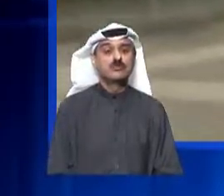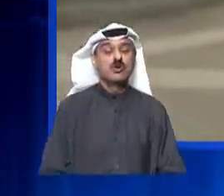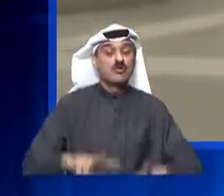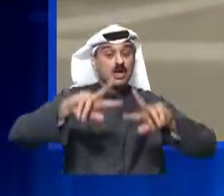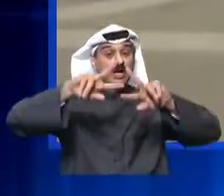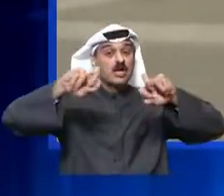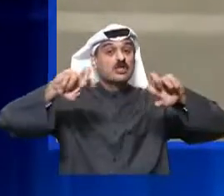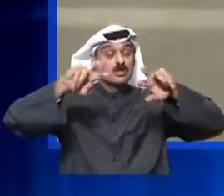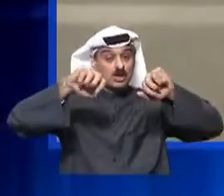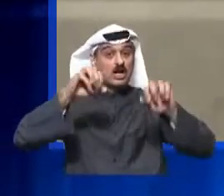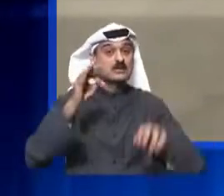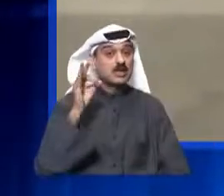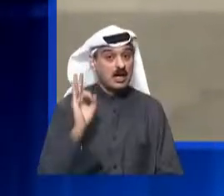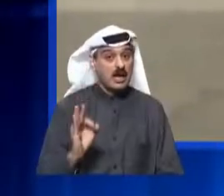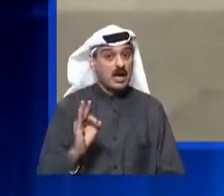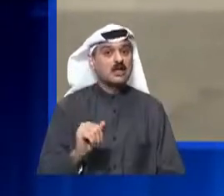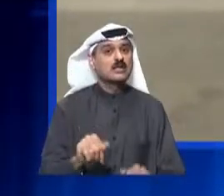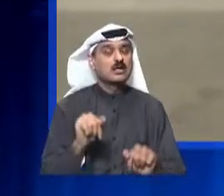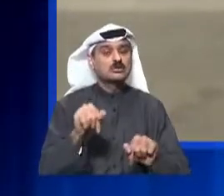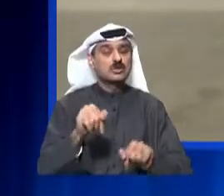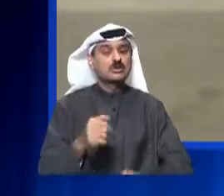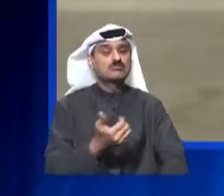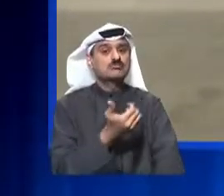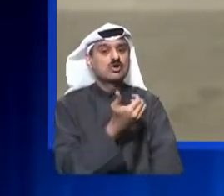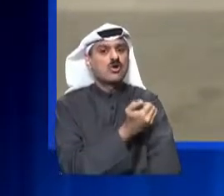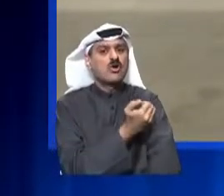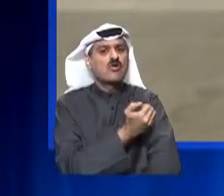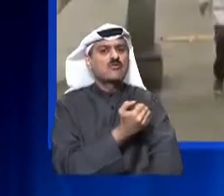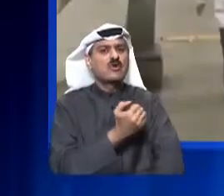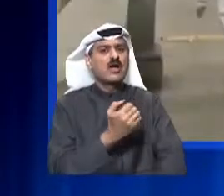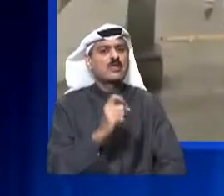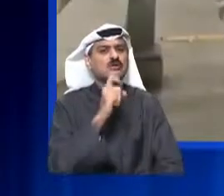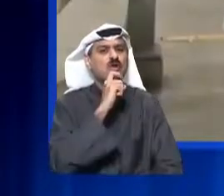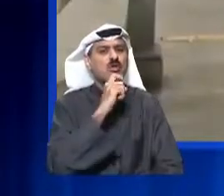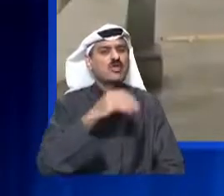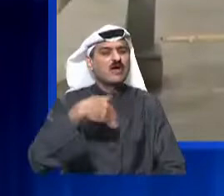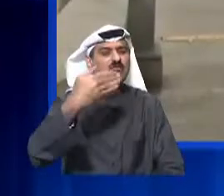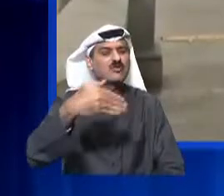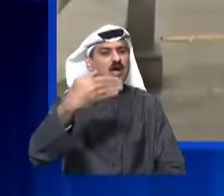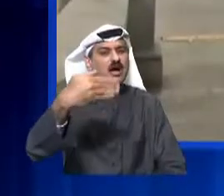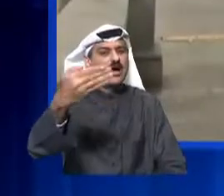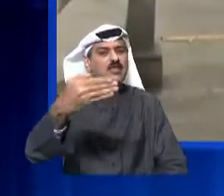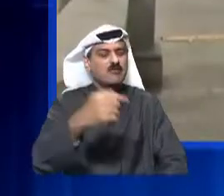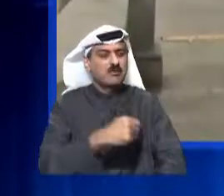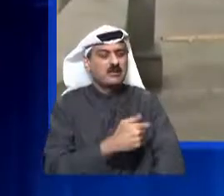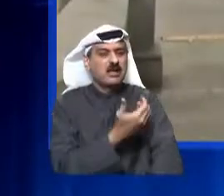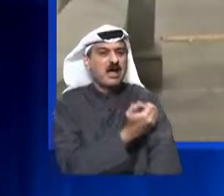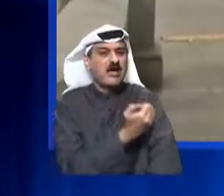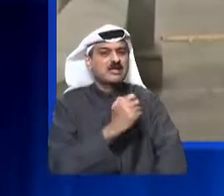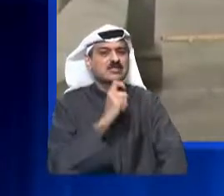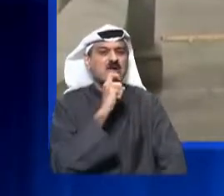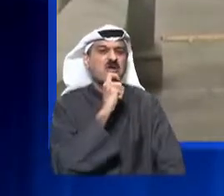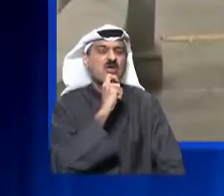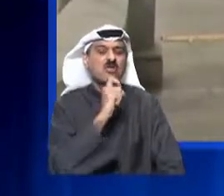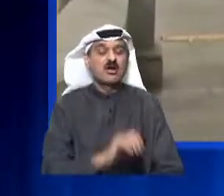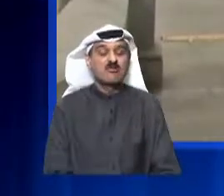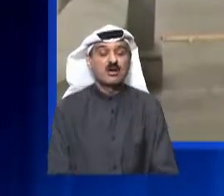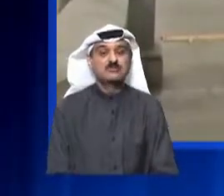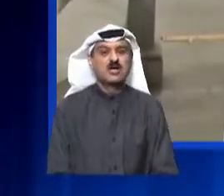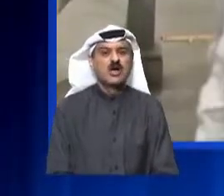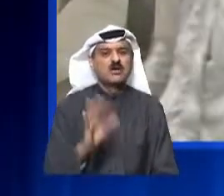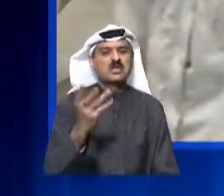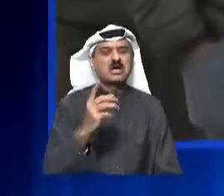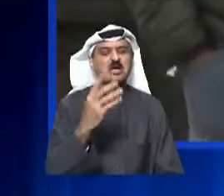اليوم أكدت أن الجرعة الثالثة تتضاءل كفاءتها بما يقرب من 15 إلى 20%، مما يعني أن هناك